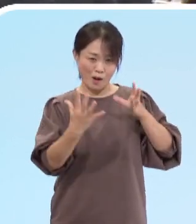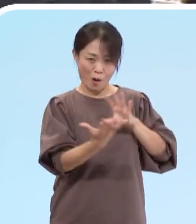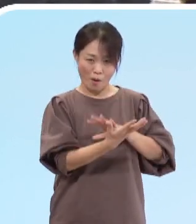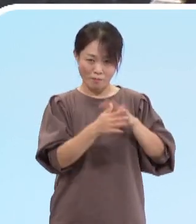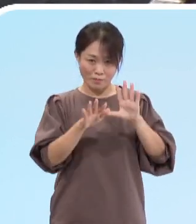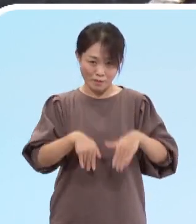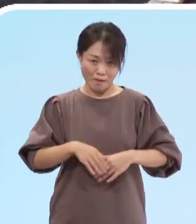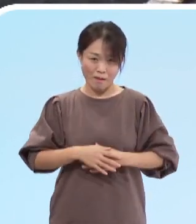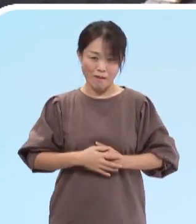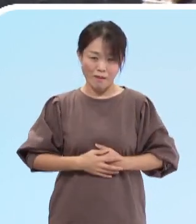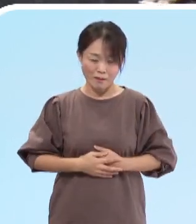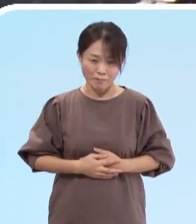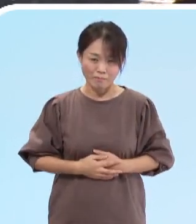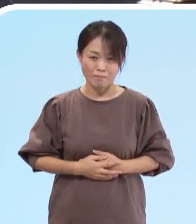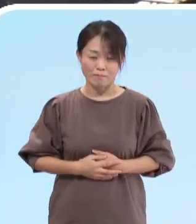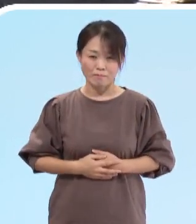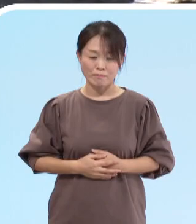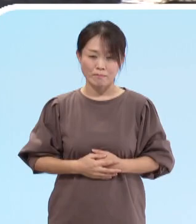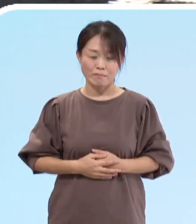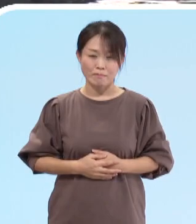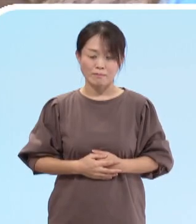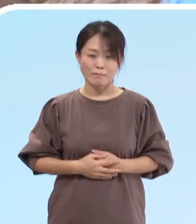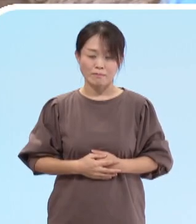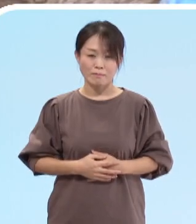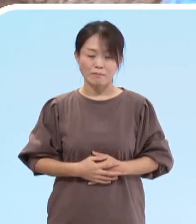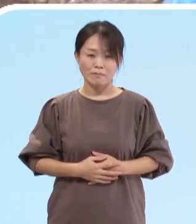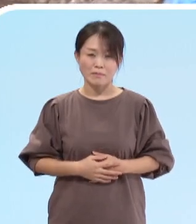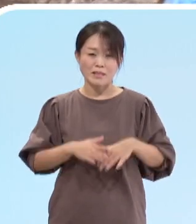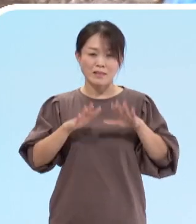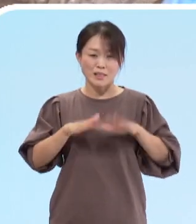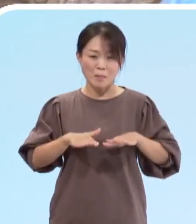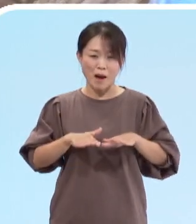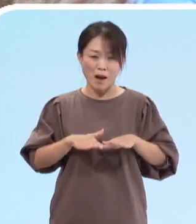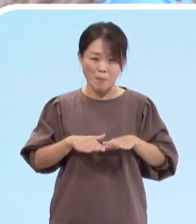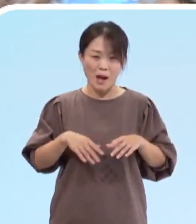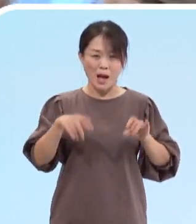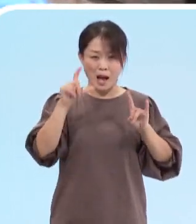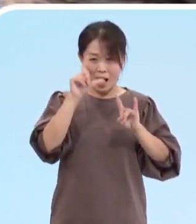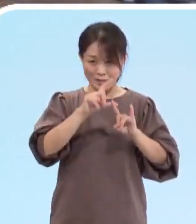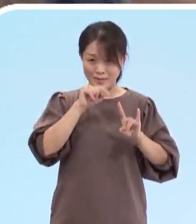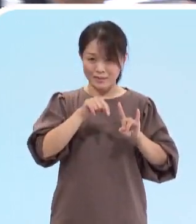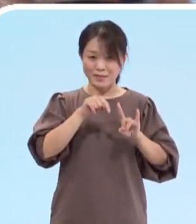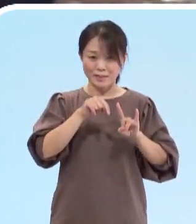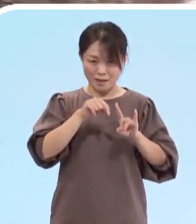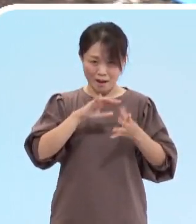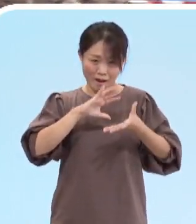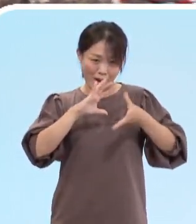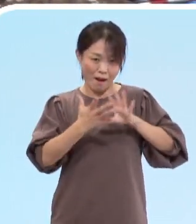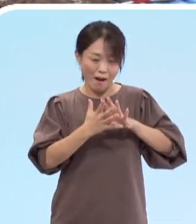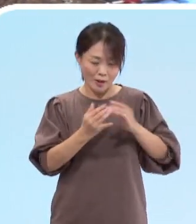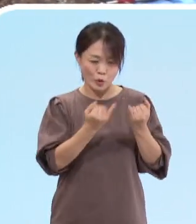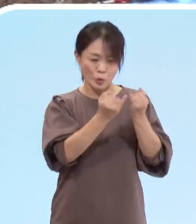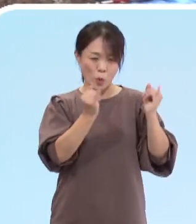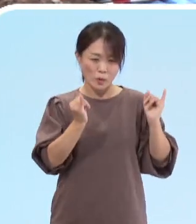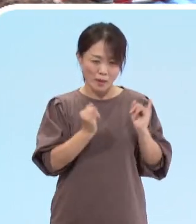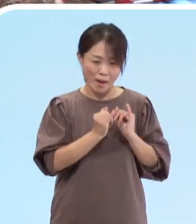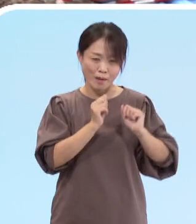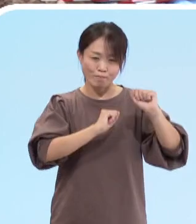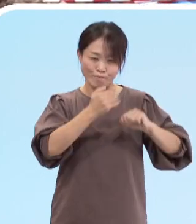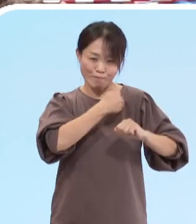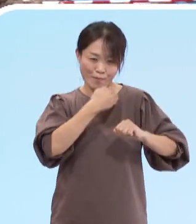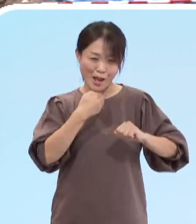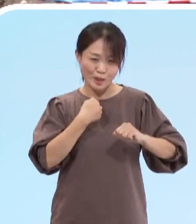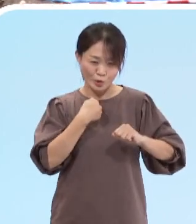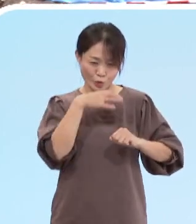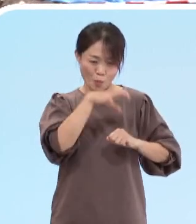工ができるというような時代になってきまして、 今 ICT 化によって女性が活躍する現場も